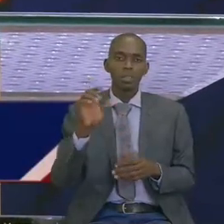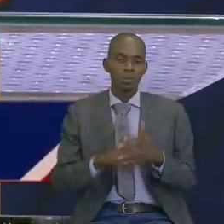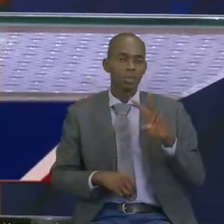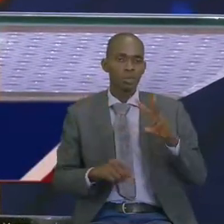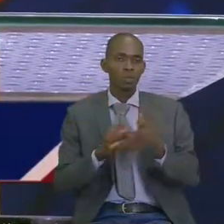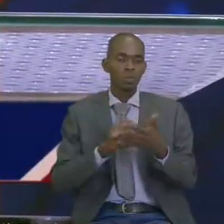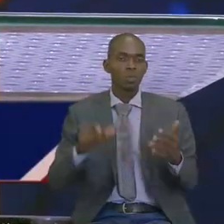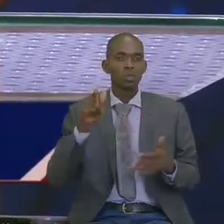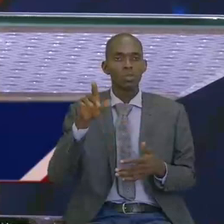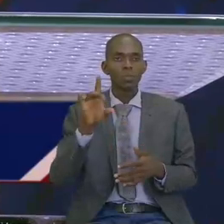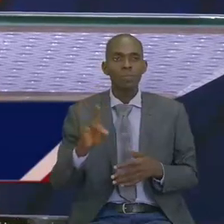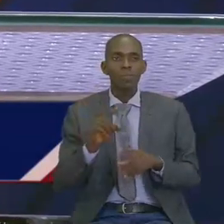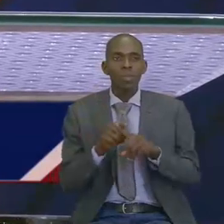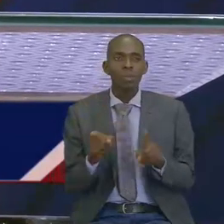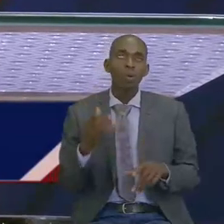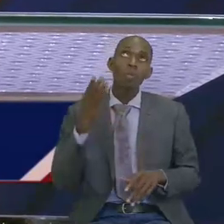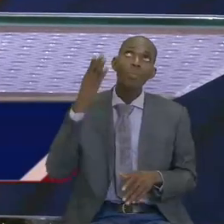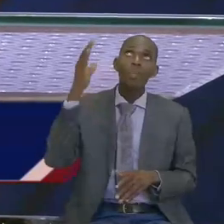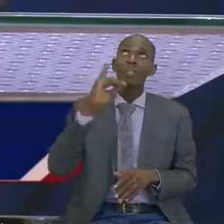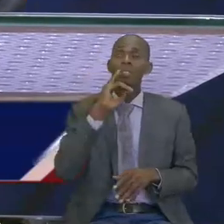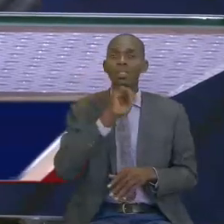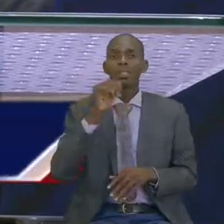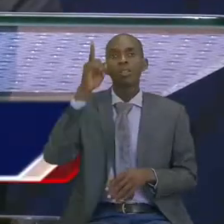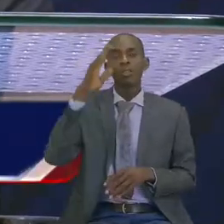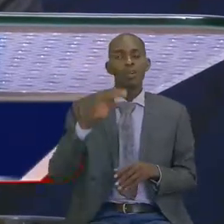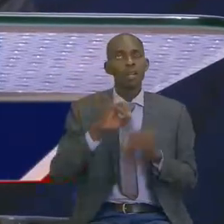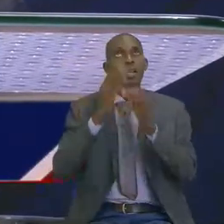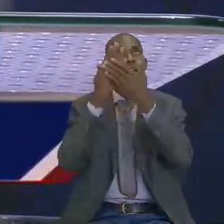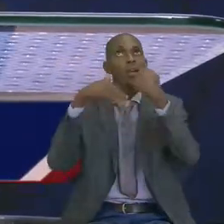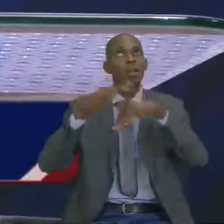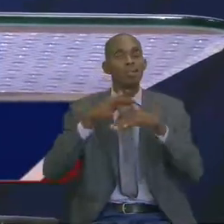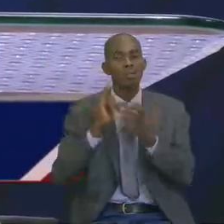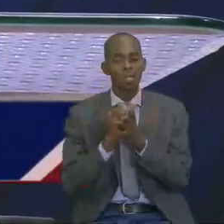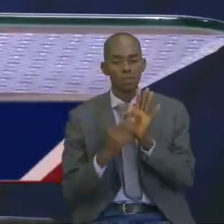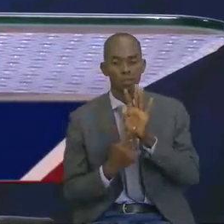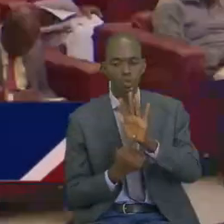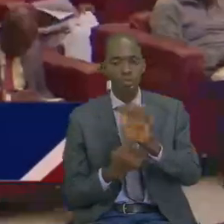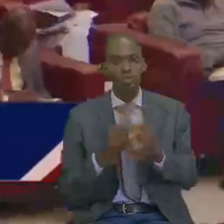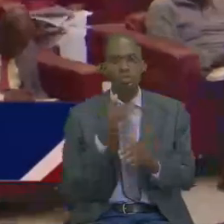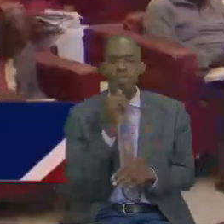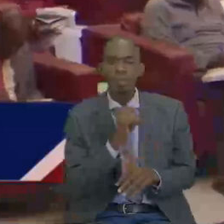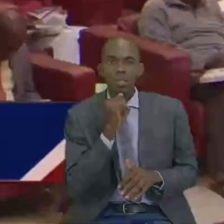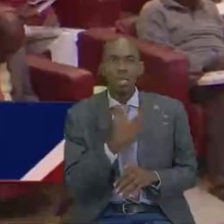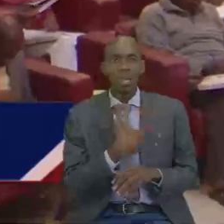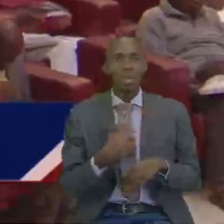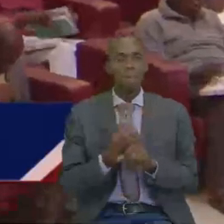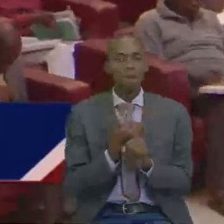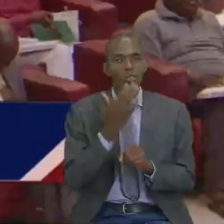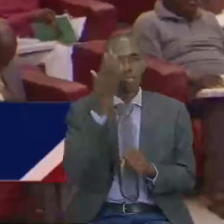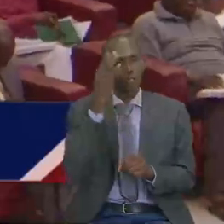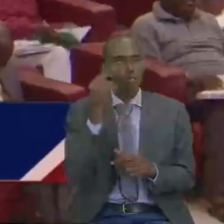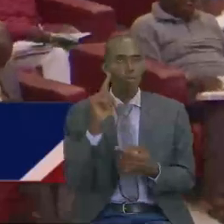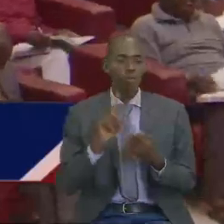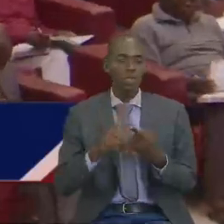Daniel 2, 28. Mais il y a dans les cieux un Dieu qui révèle les secrets et qui a fait connaître au